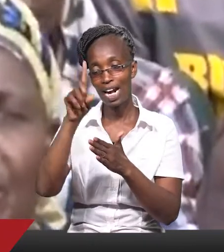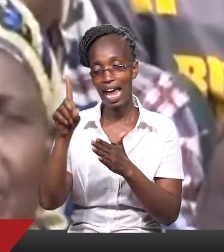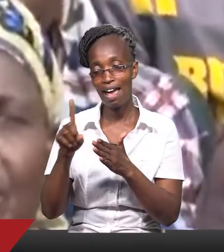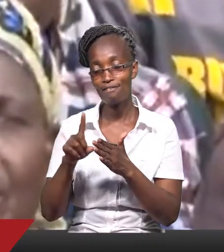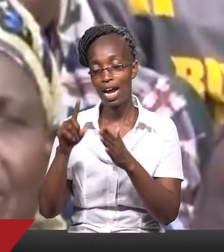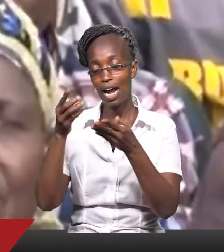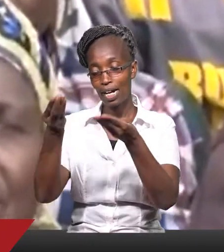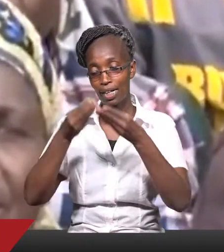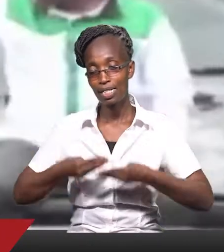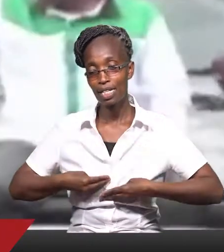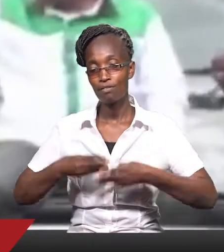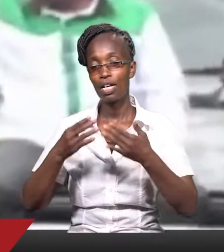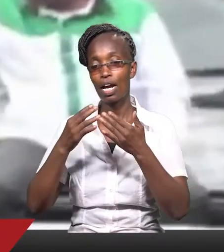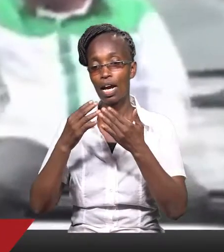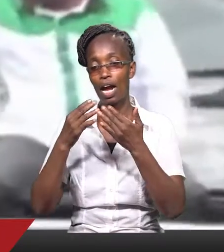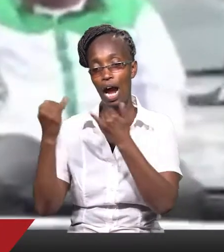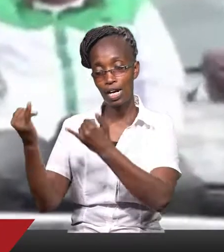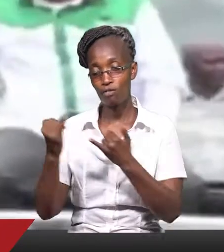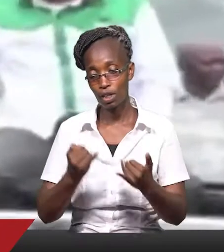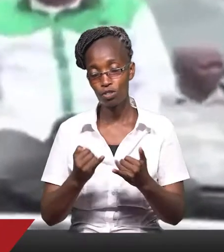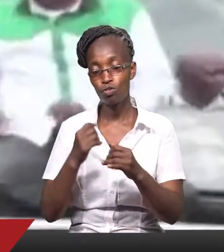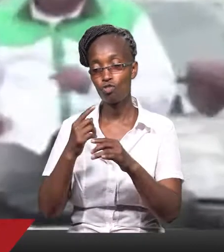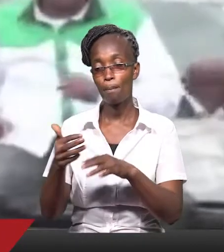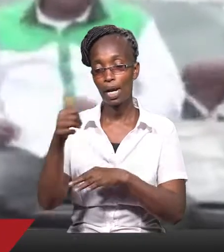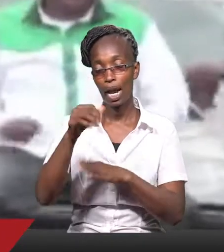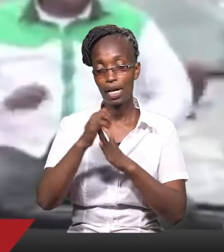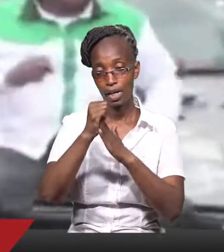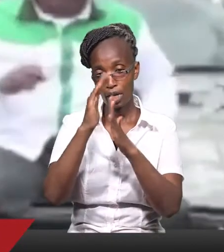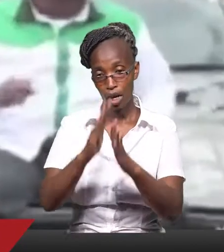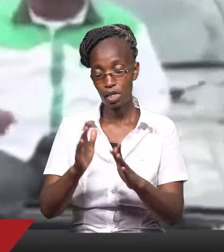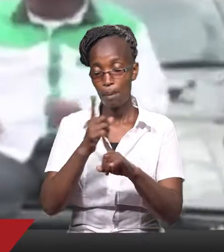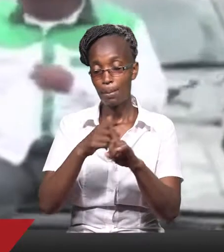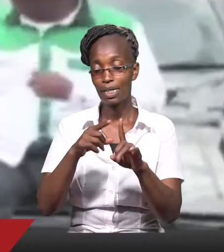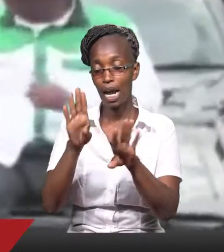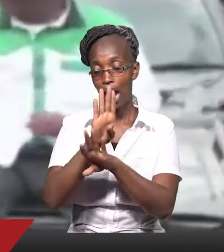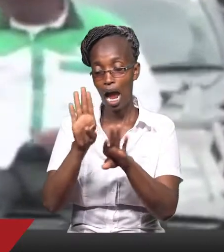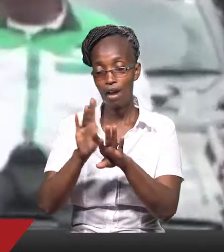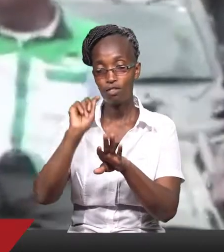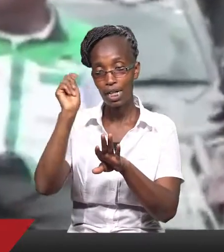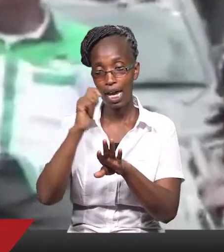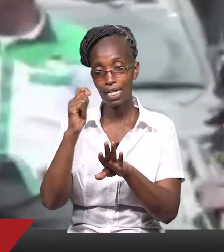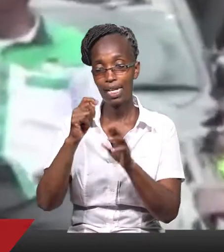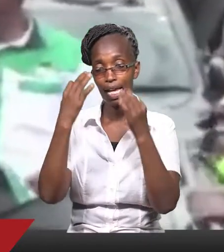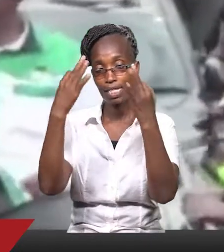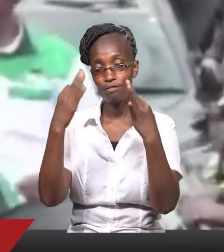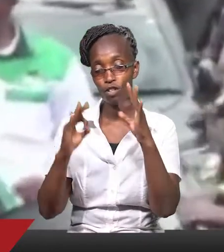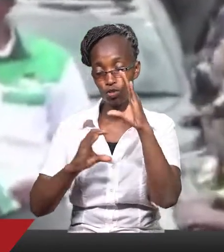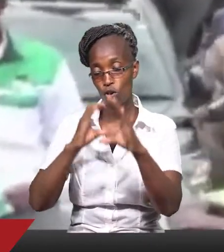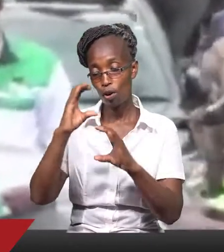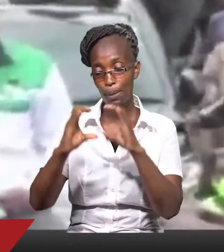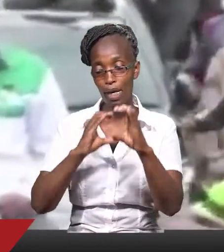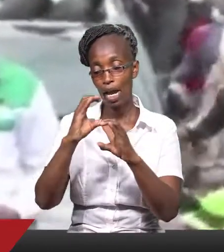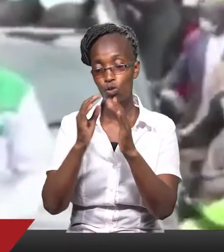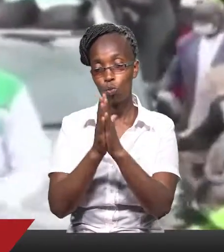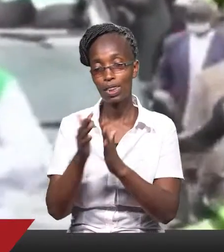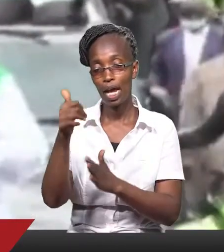hawajapokea mwaliko au mazungumzo yoyote kutoka kwa kiongozi yeyote, ila kila Mkenya yupo huru kuwasiliana na